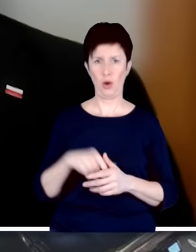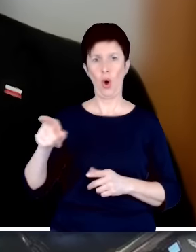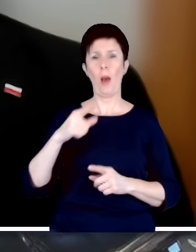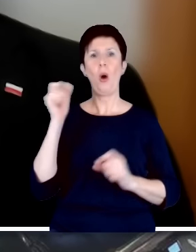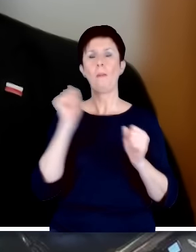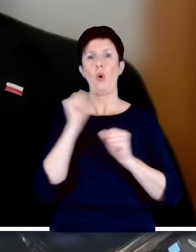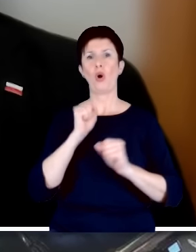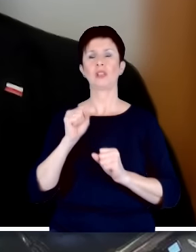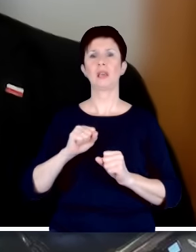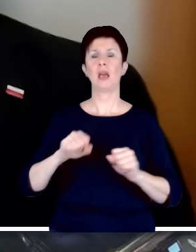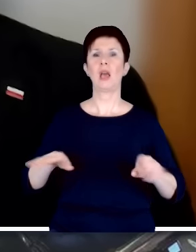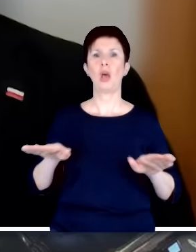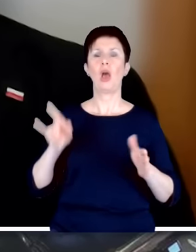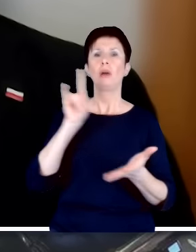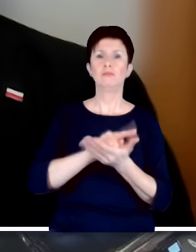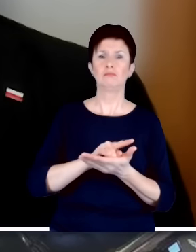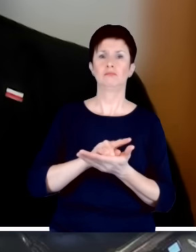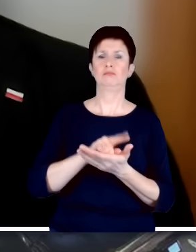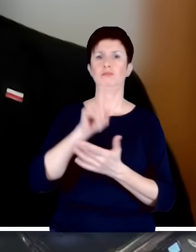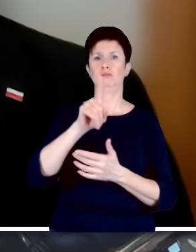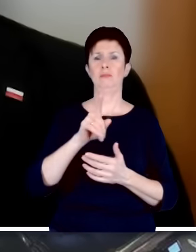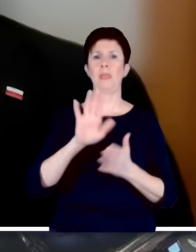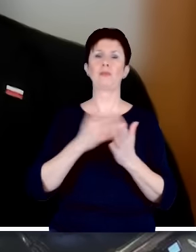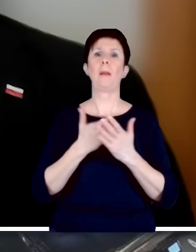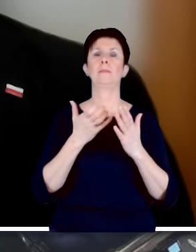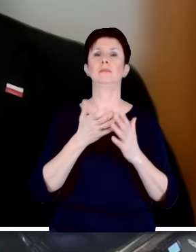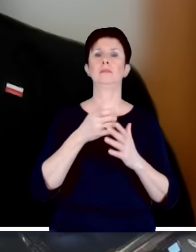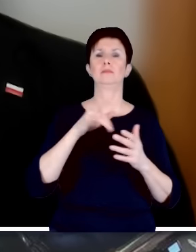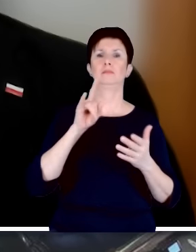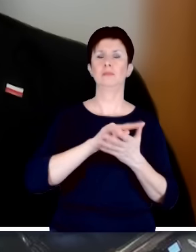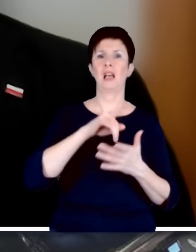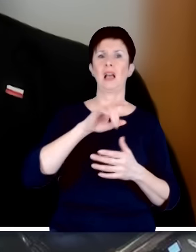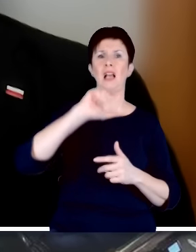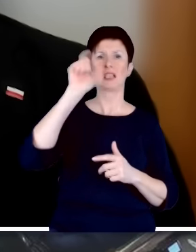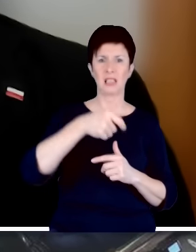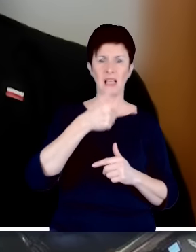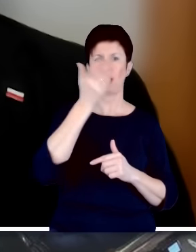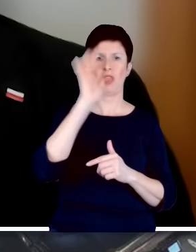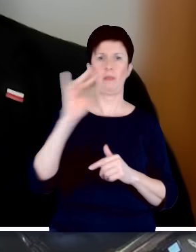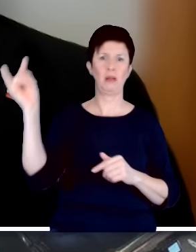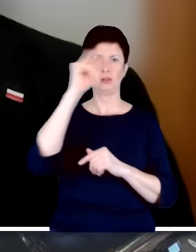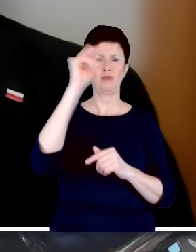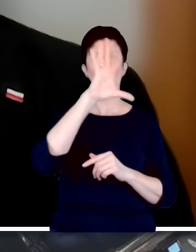port w Gdańsku na przykład nie będzie się rozwijał, bo będą pompowane pieniądze w jakiś wymysł PiS-u CPK.